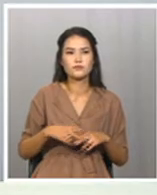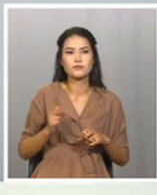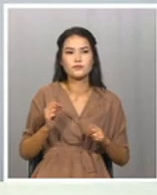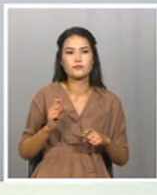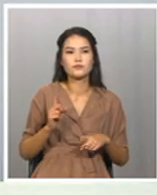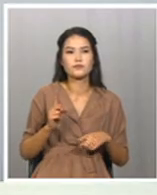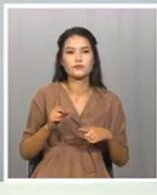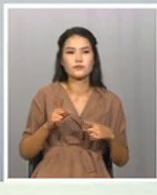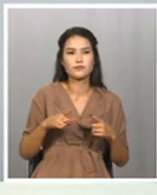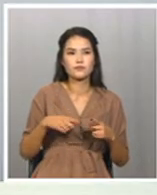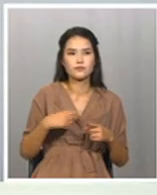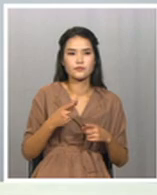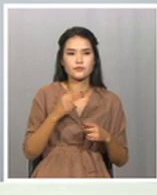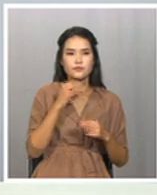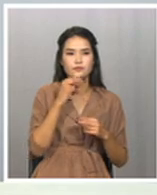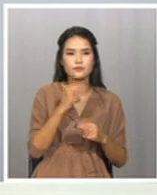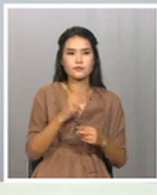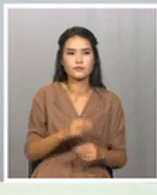реакция теңдеуден назар